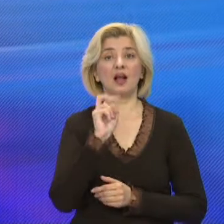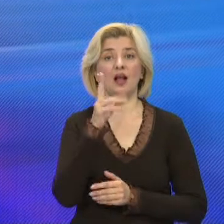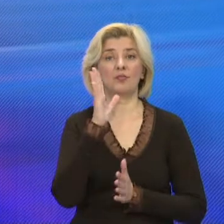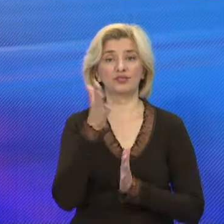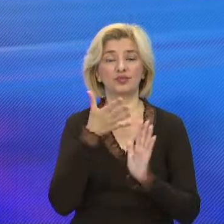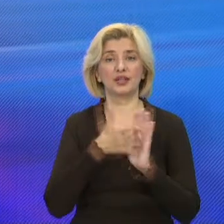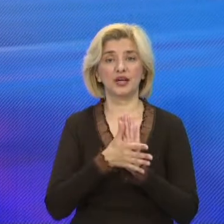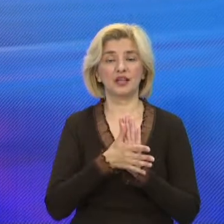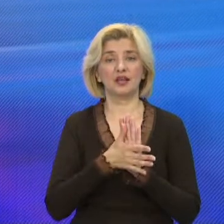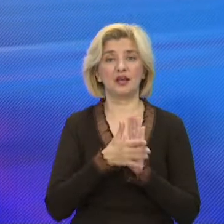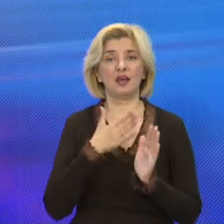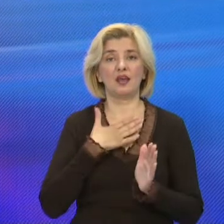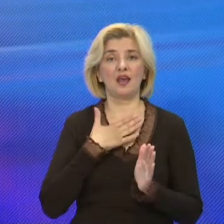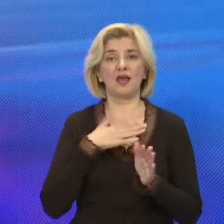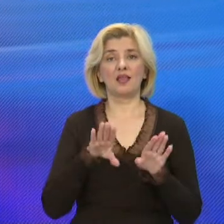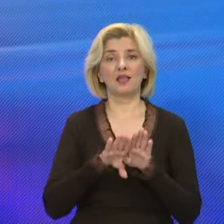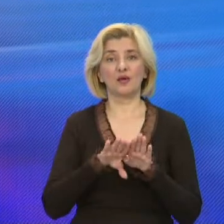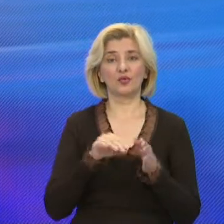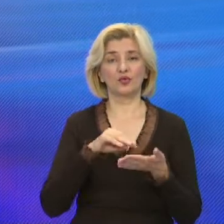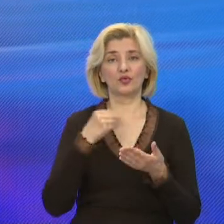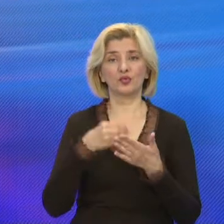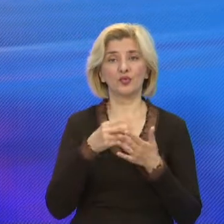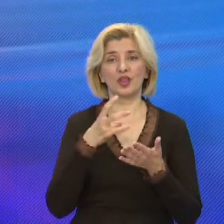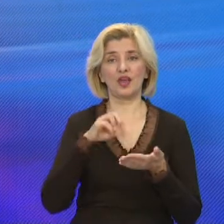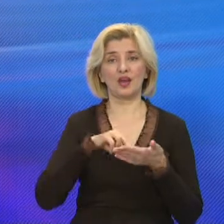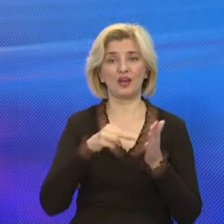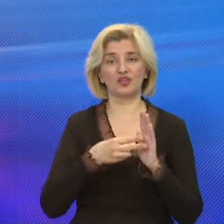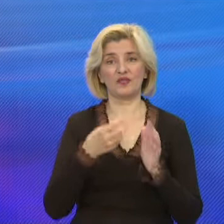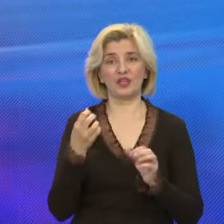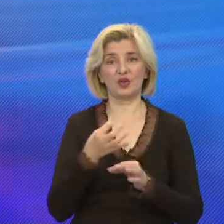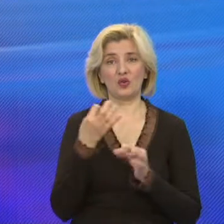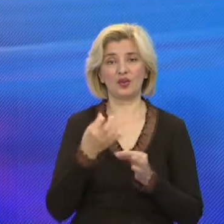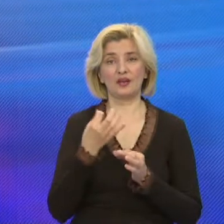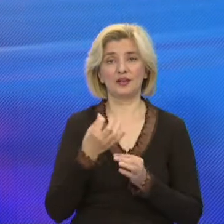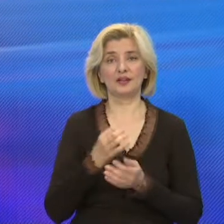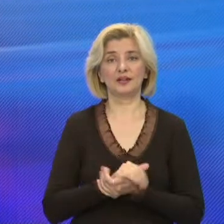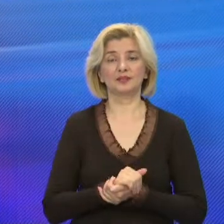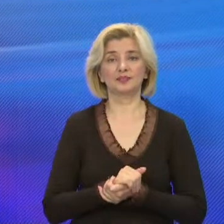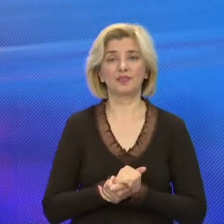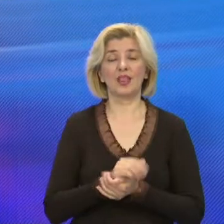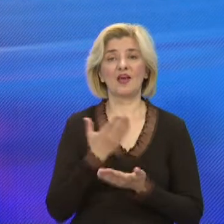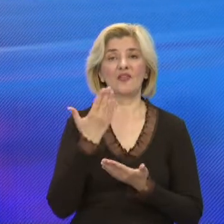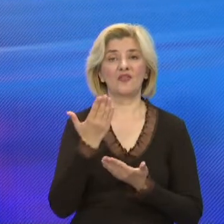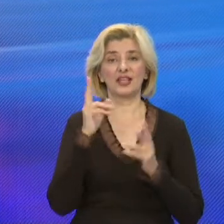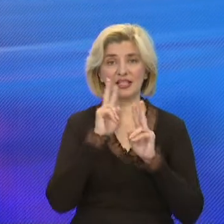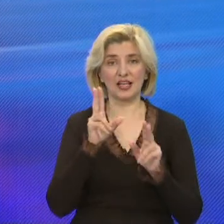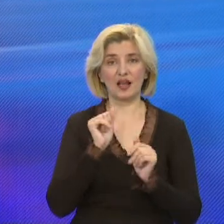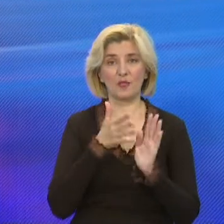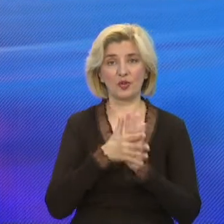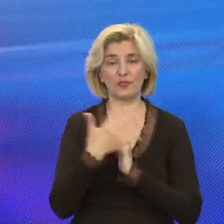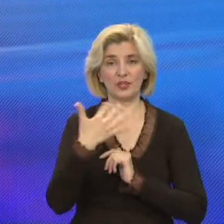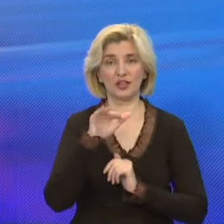тратить? Ой, я на такую сумму не рассчитывала никогда. Подожди, я говорю, такую сумму не рассчитывала никогда. То есть вы не знаете, как потратить 50